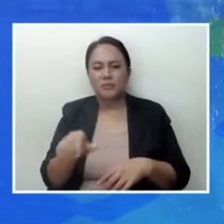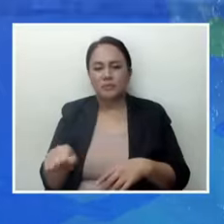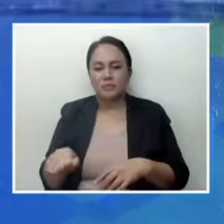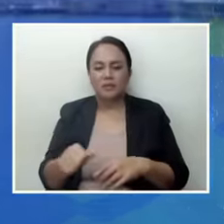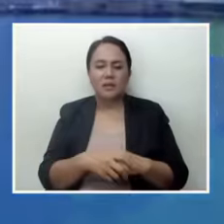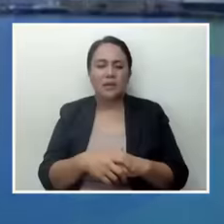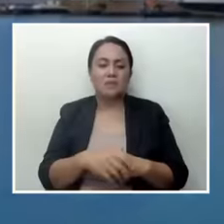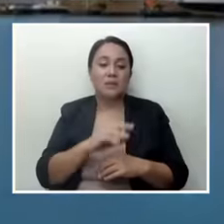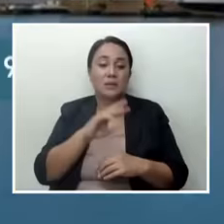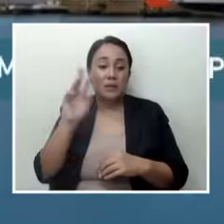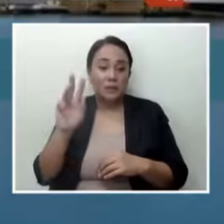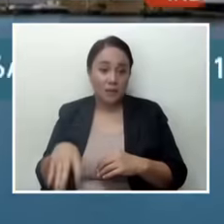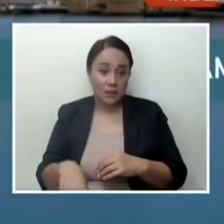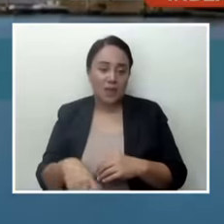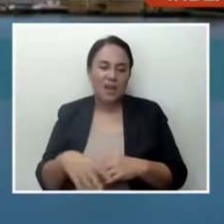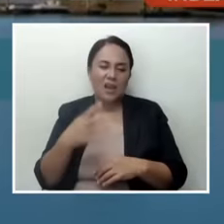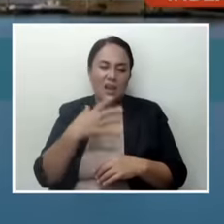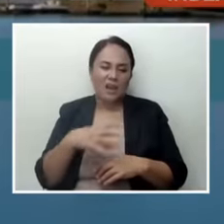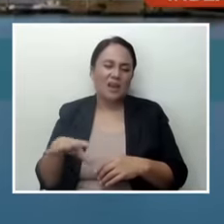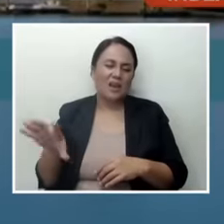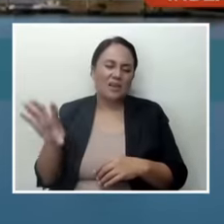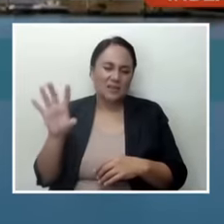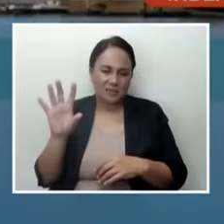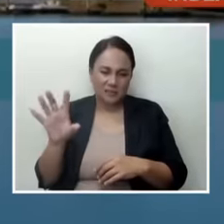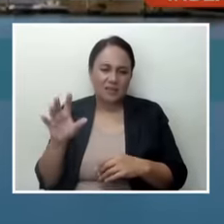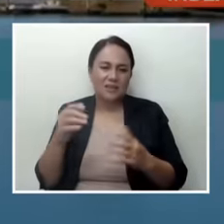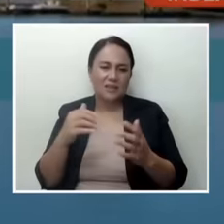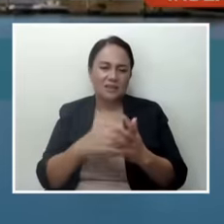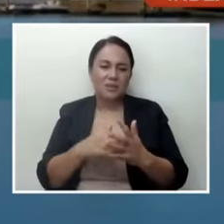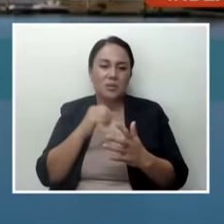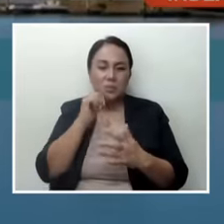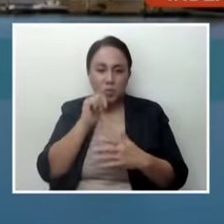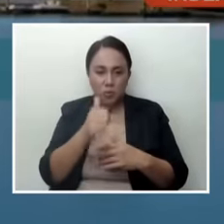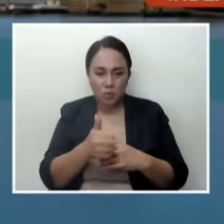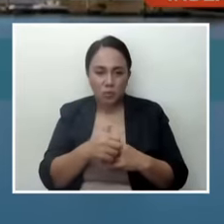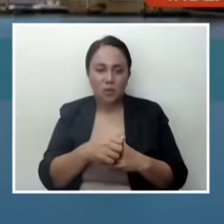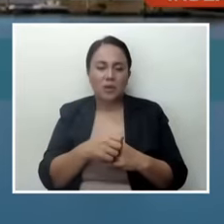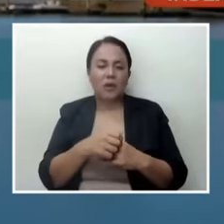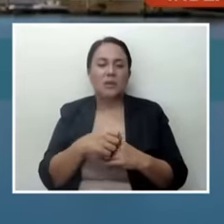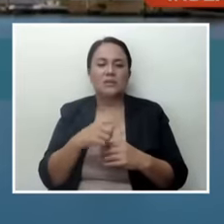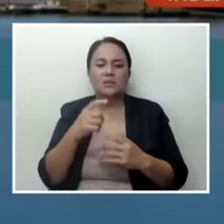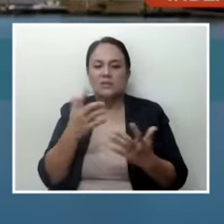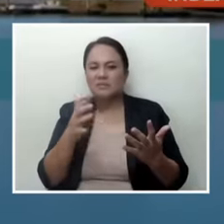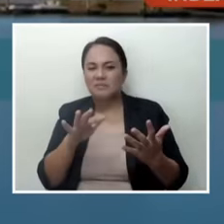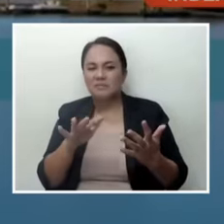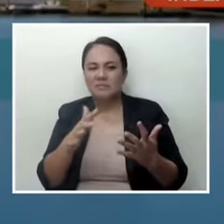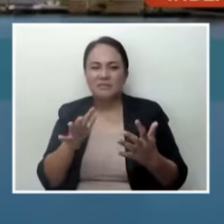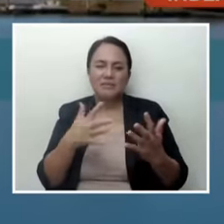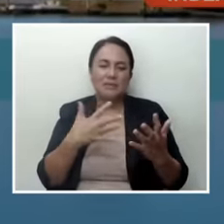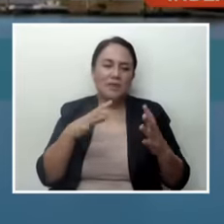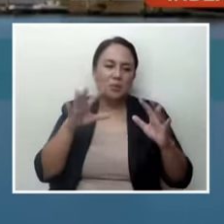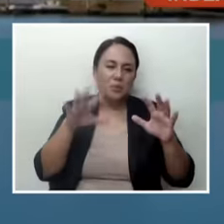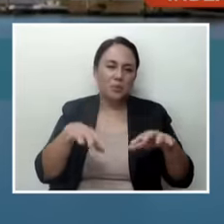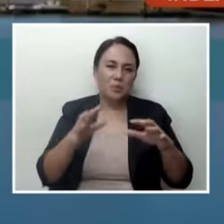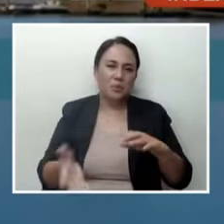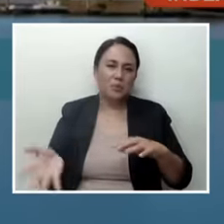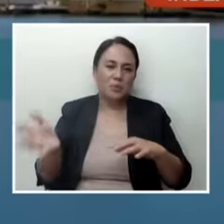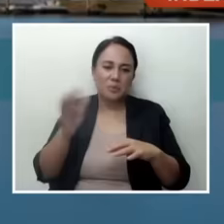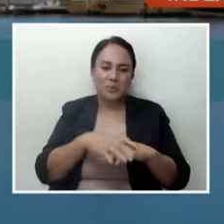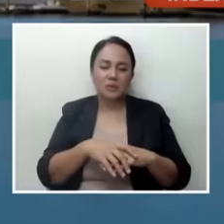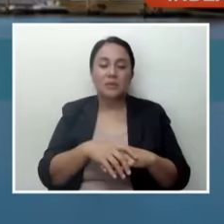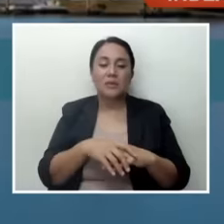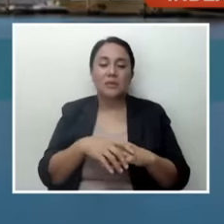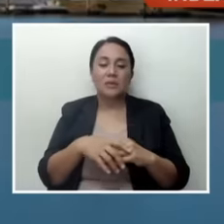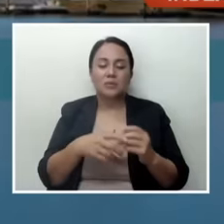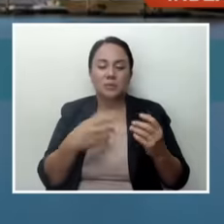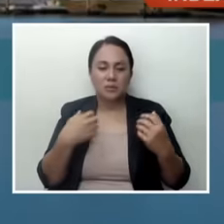sa Metro Manila, maaraw at mainit din ulit maghapon bukas at mababa ang tsansa ng pag-ulan buong araw. Kaya kapamilya,